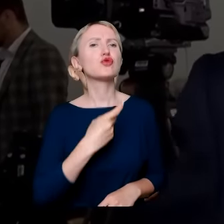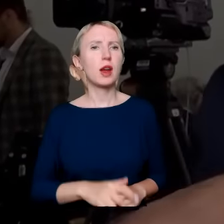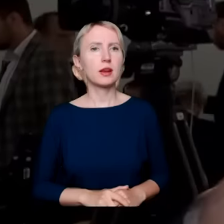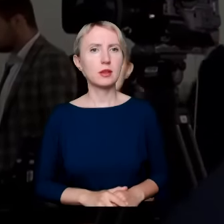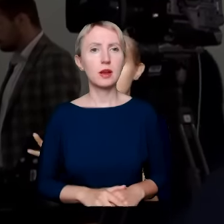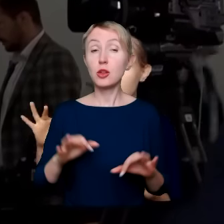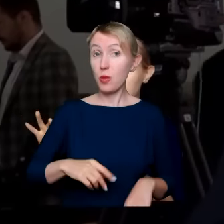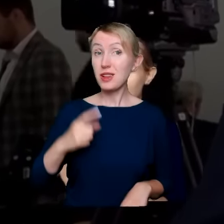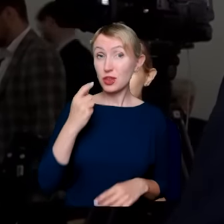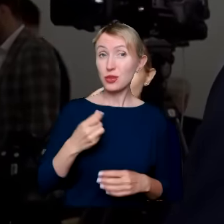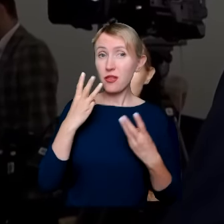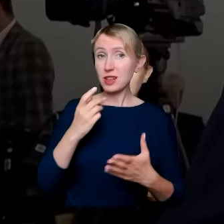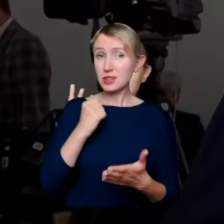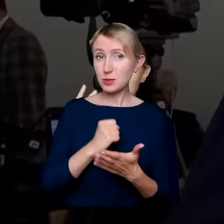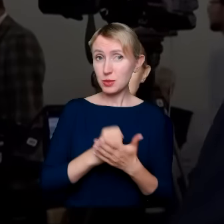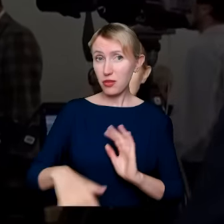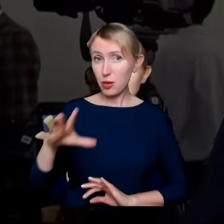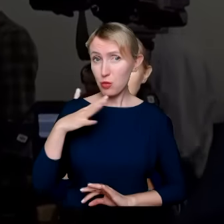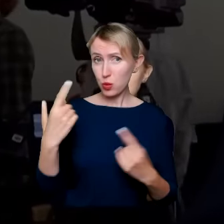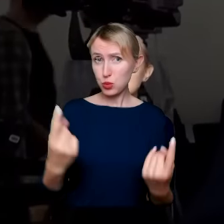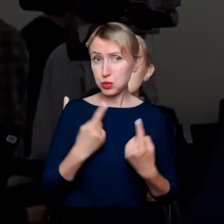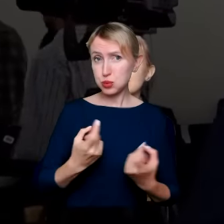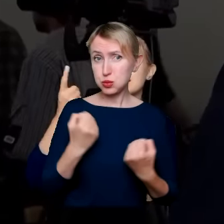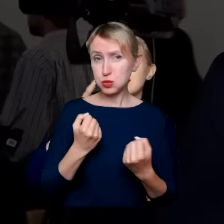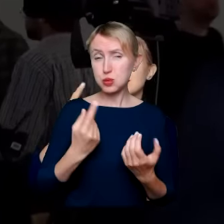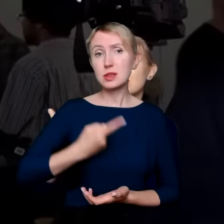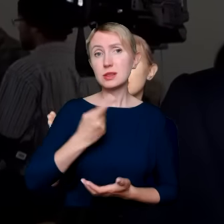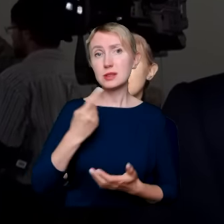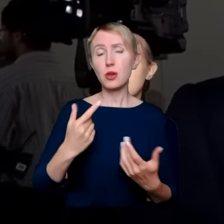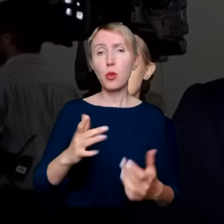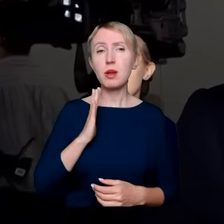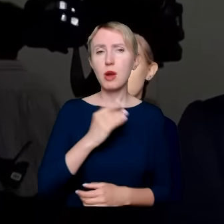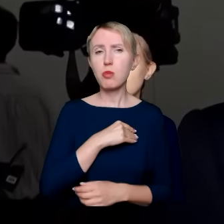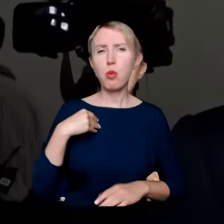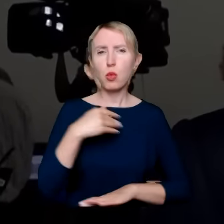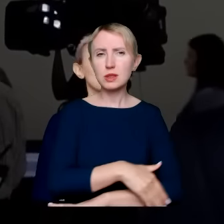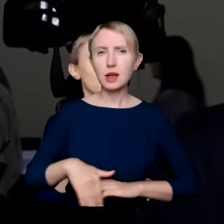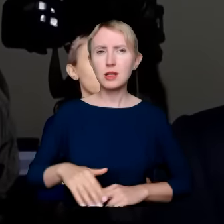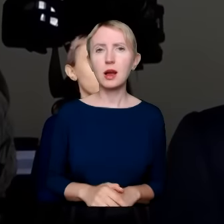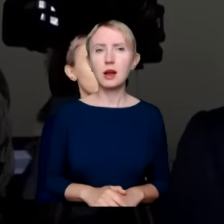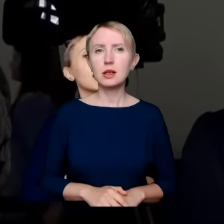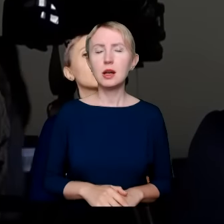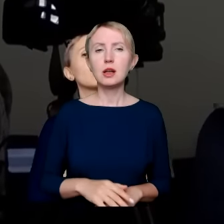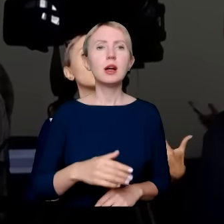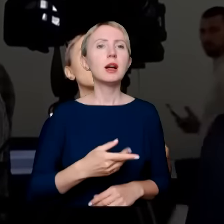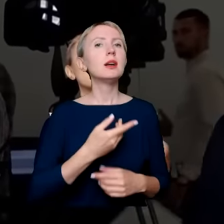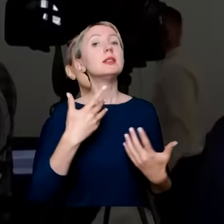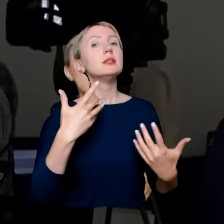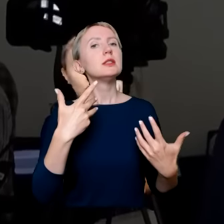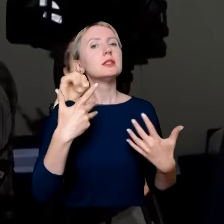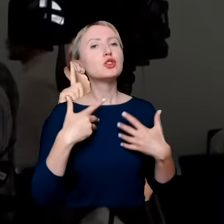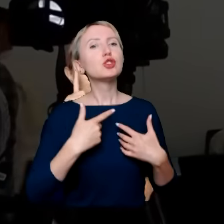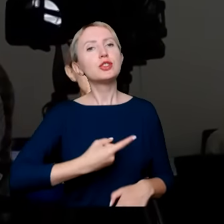w tak ważnej sprawie i w tak ważnej sytuacji zagrożenia bezpieczeństwa polskich granic? To był żart? Zagrożenie życia ludzi, tak? Czy